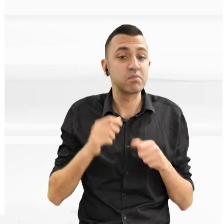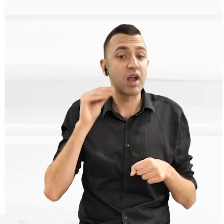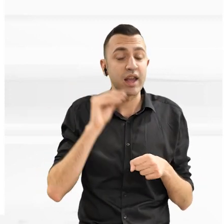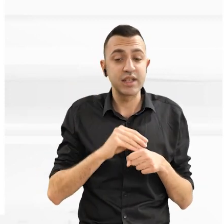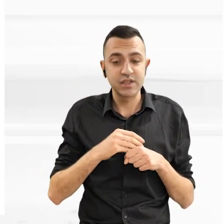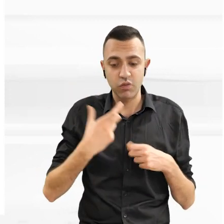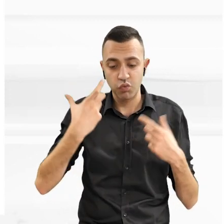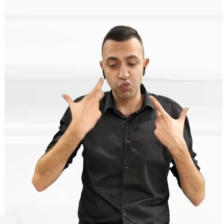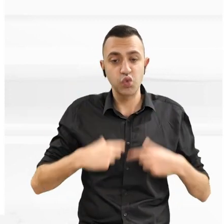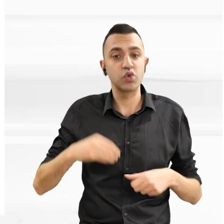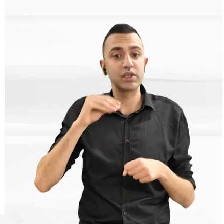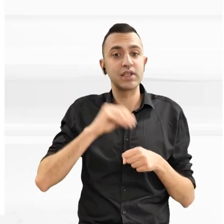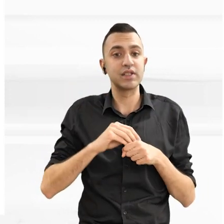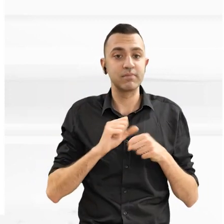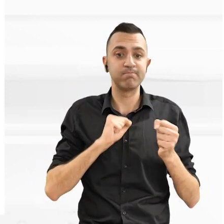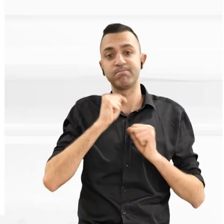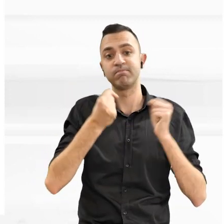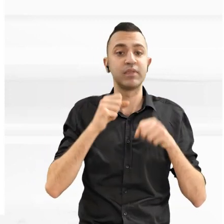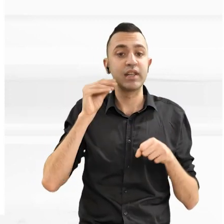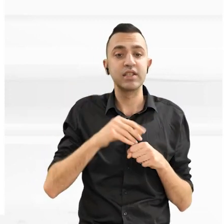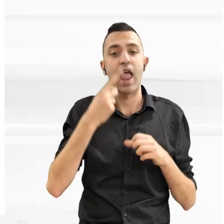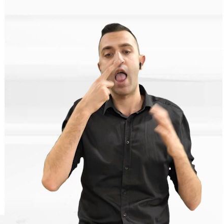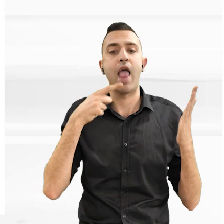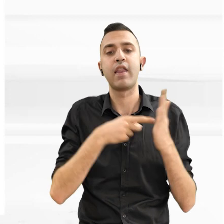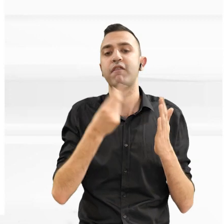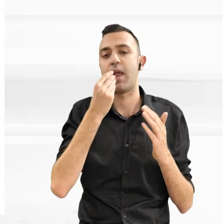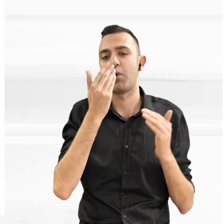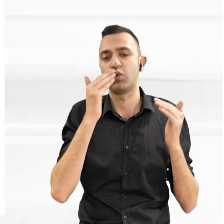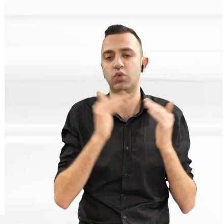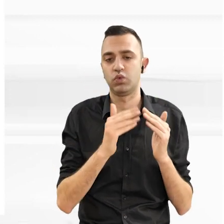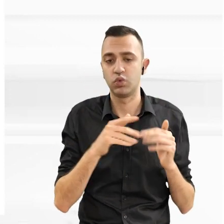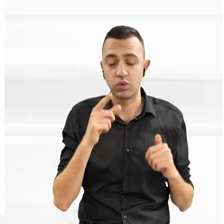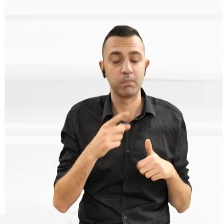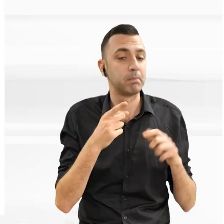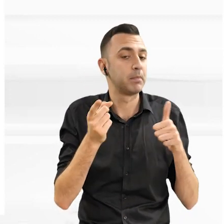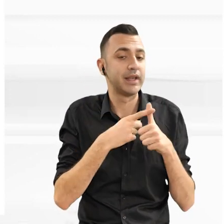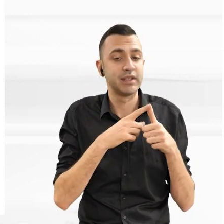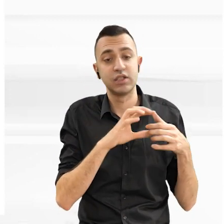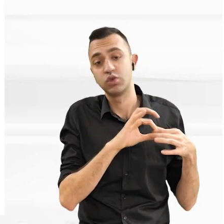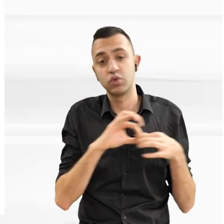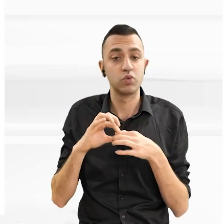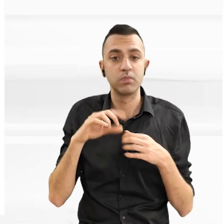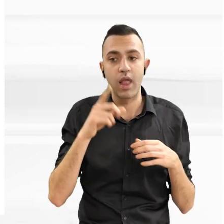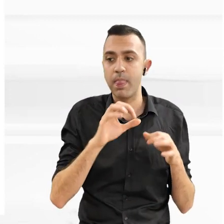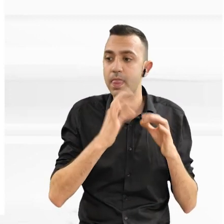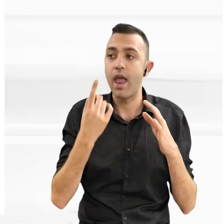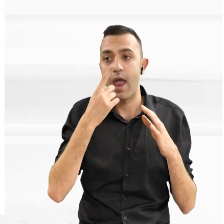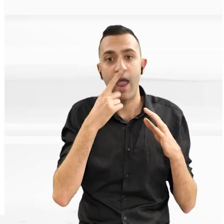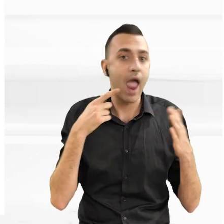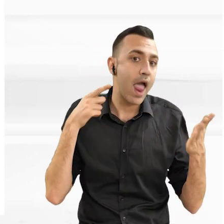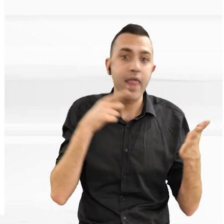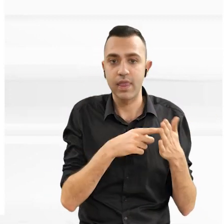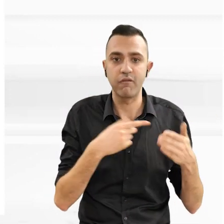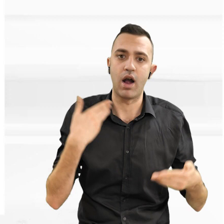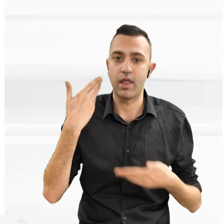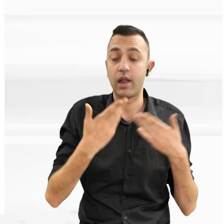hücresel düzeyde enerji üretmeyi hedefliyor Bakın arkadaşlar birinci cümlede insan vücudunun iyi hedeflediğin